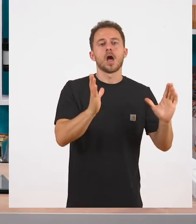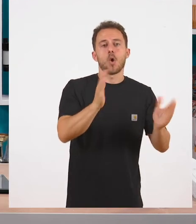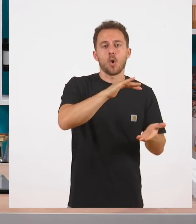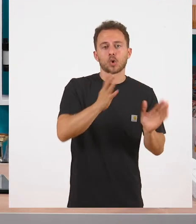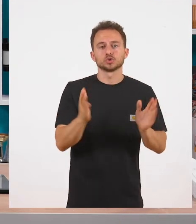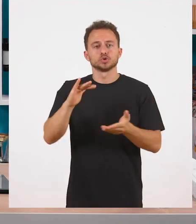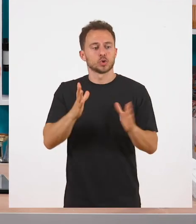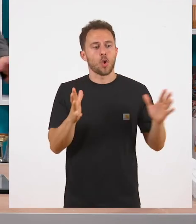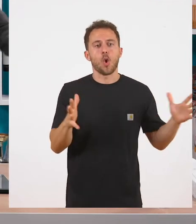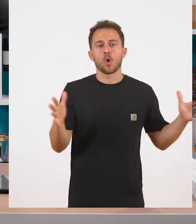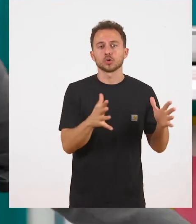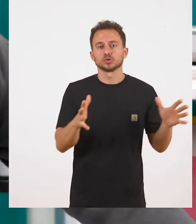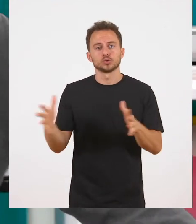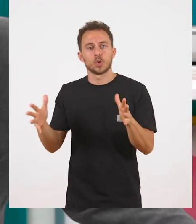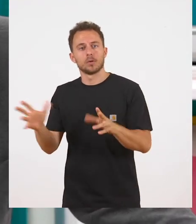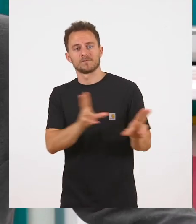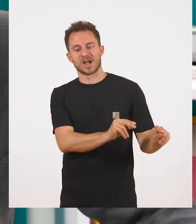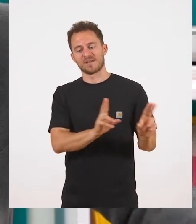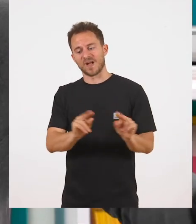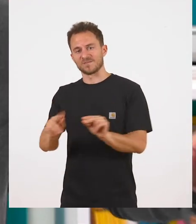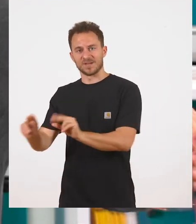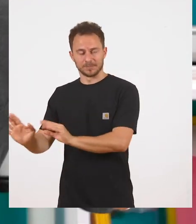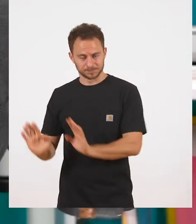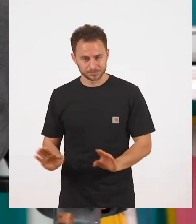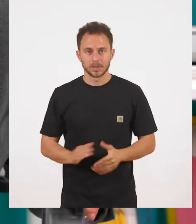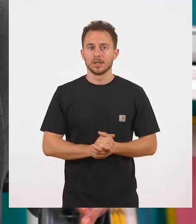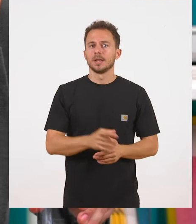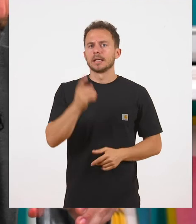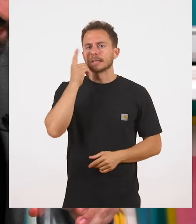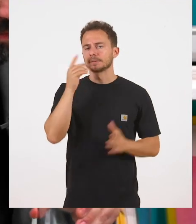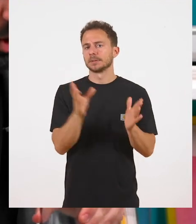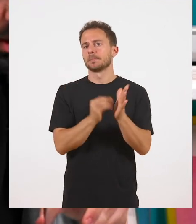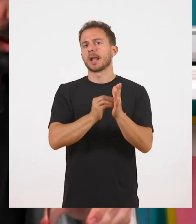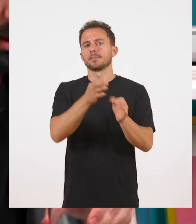εννοώ? Ας παρατηρήσουμε αυτόν εδώ τον ογκομετρικό σωλήνα.